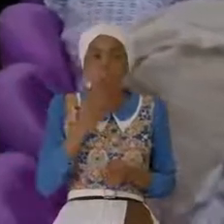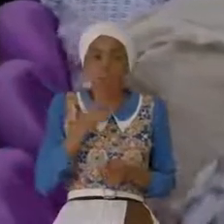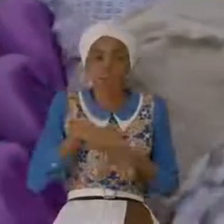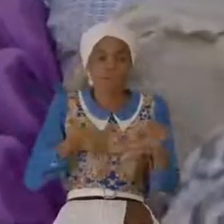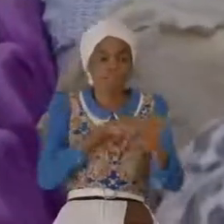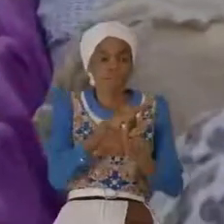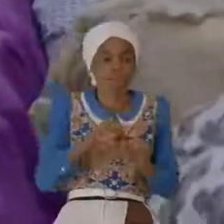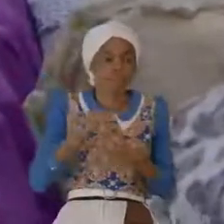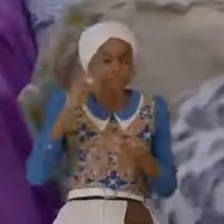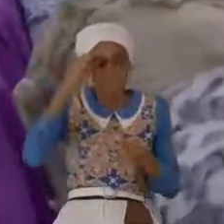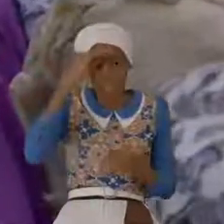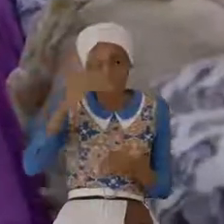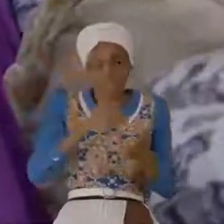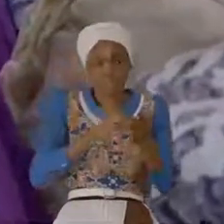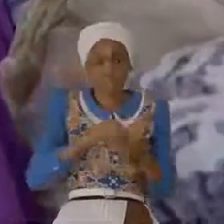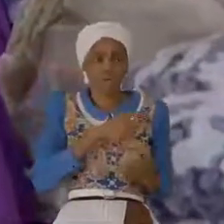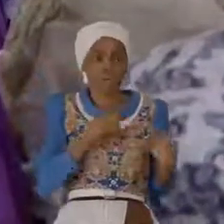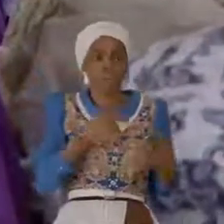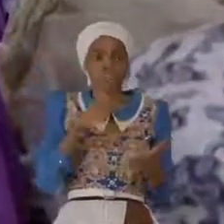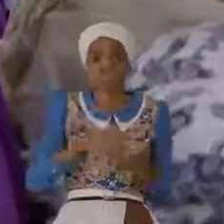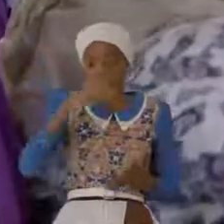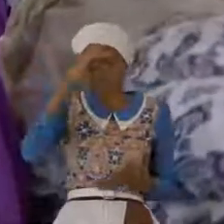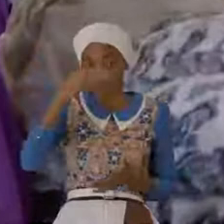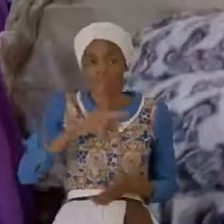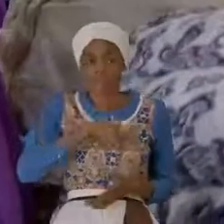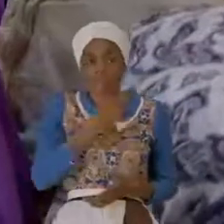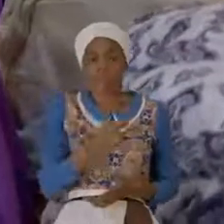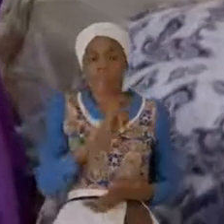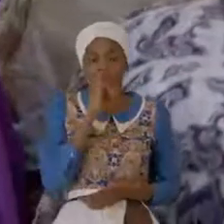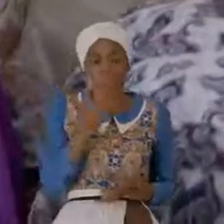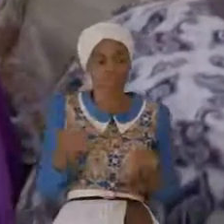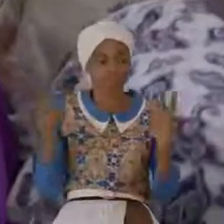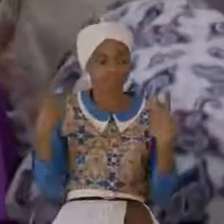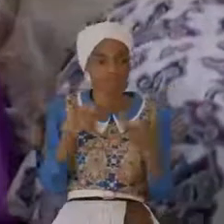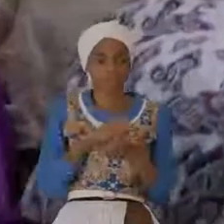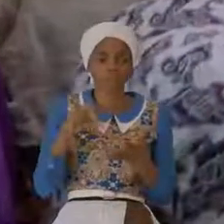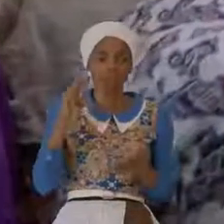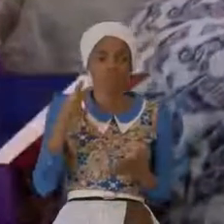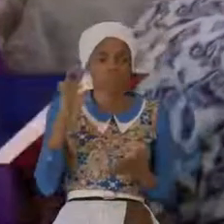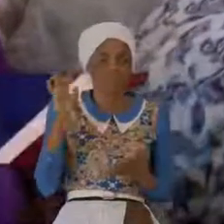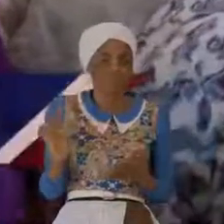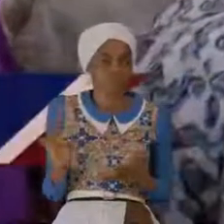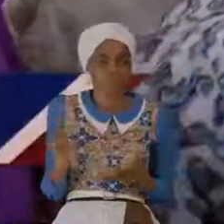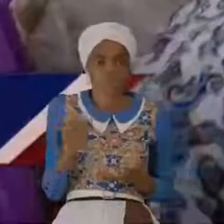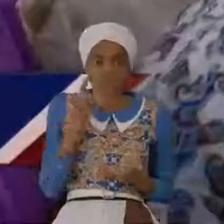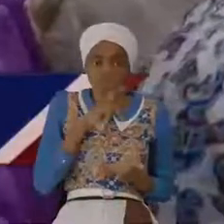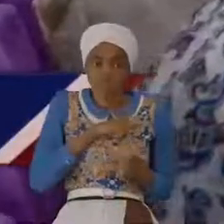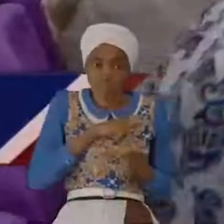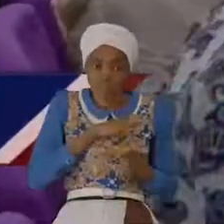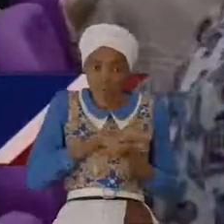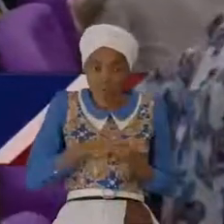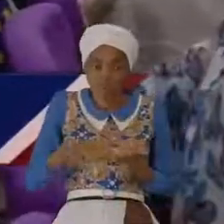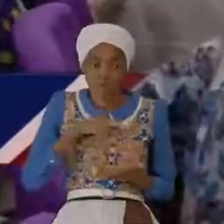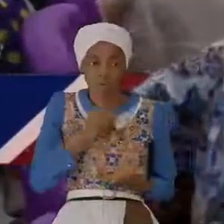cœur, la religion de cet homme est vaine. Verset 27. La